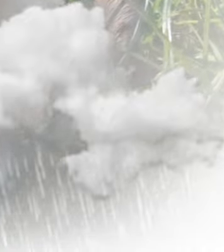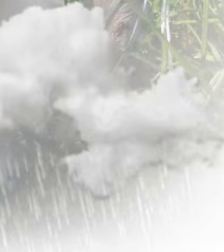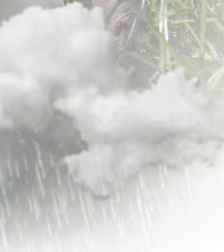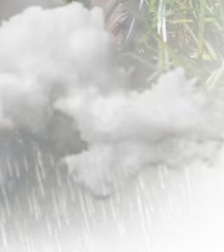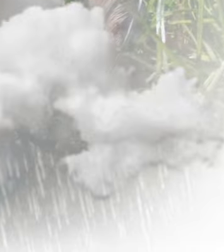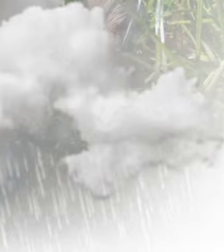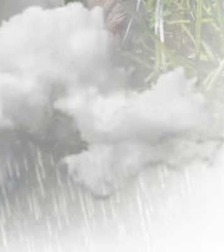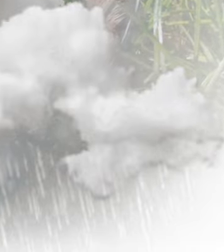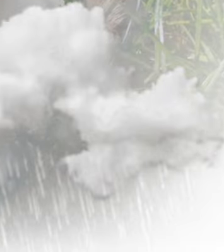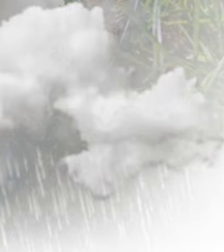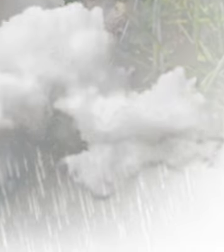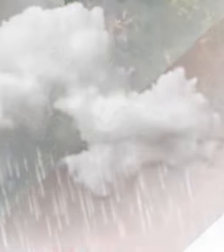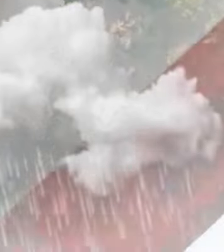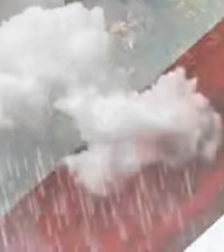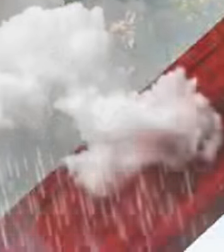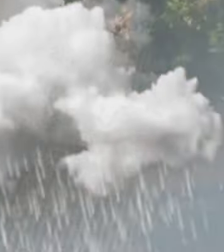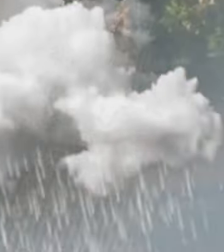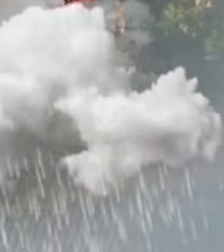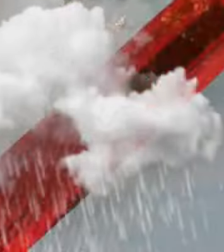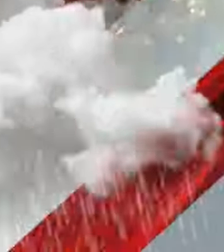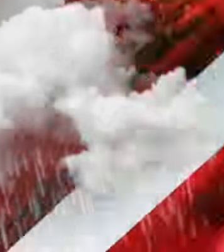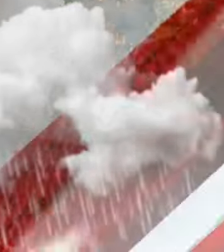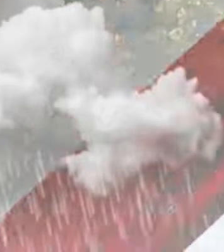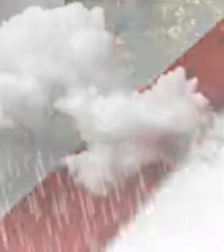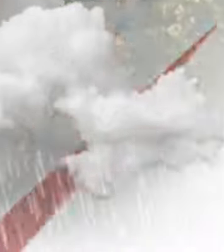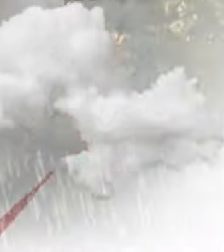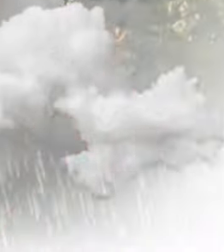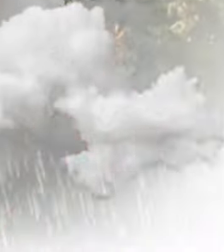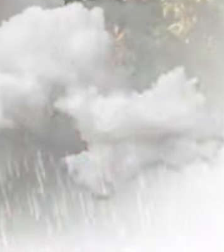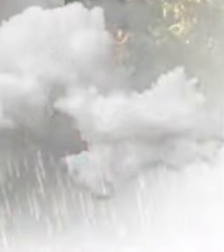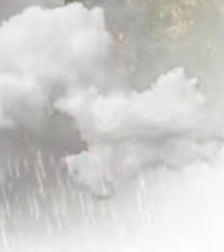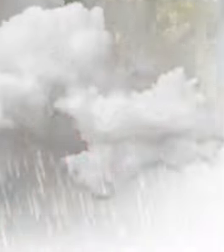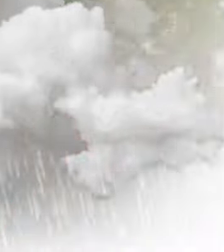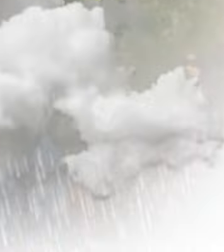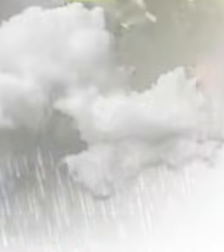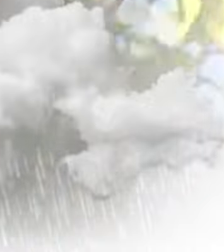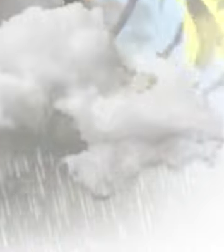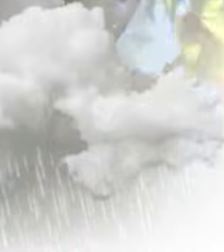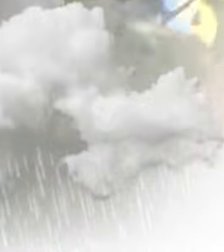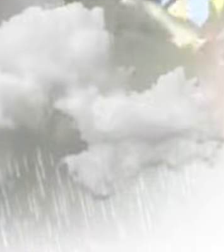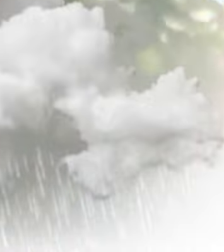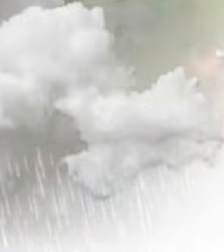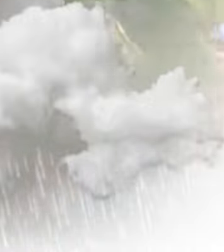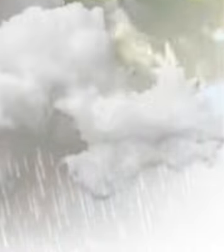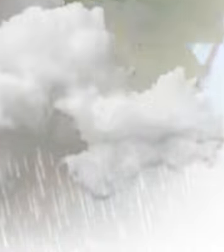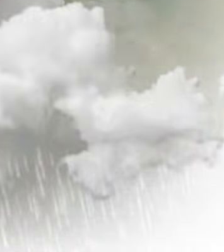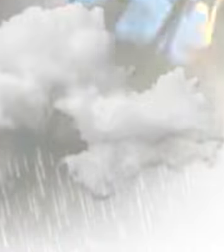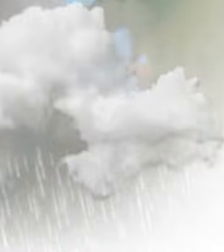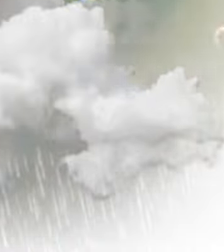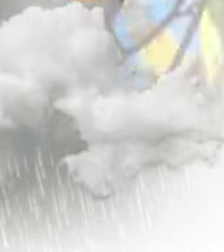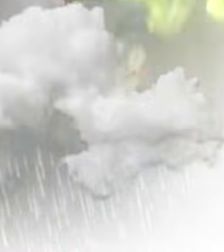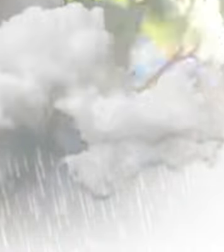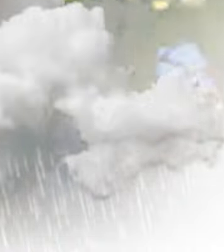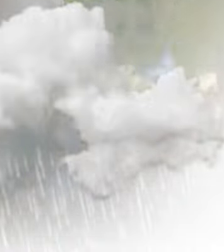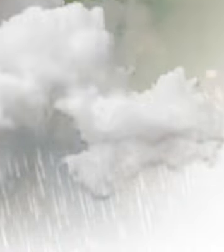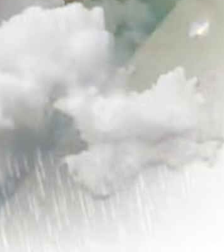с порывами до 17 метров на секунду. У Астраўцы и Ашмянах каля 11 градусов тепла раницей и